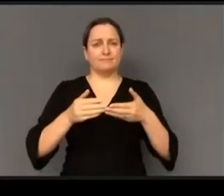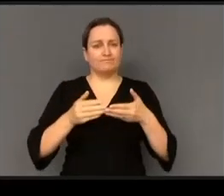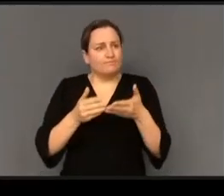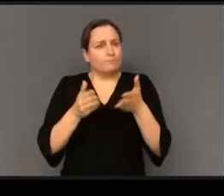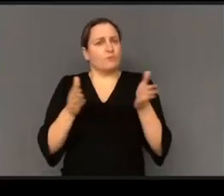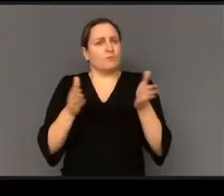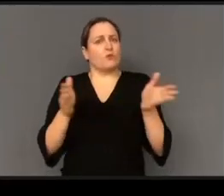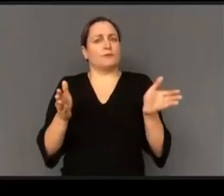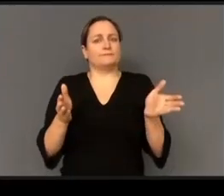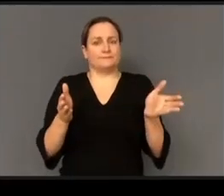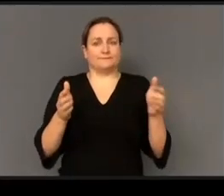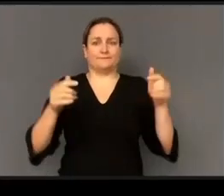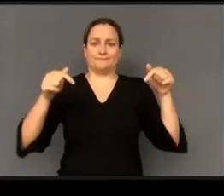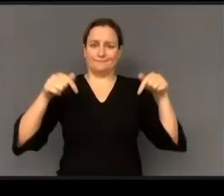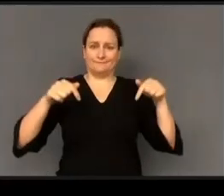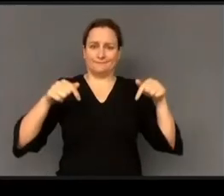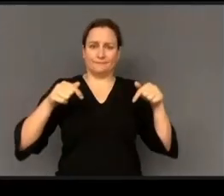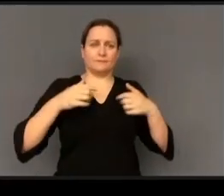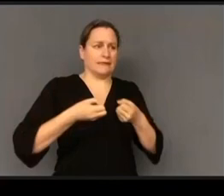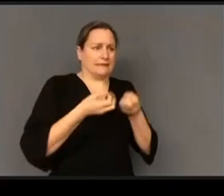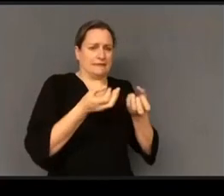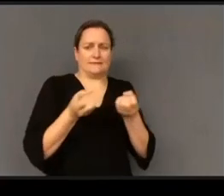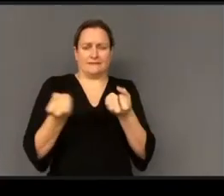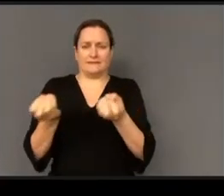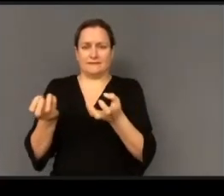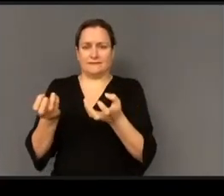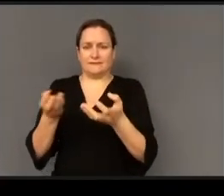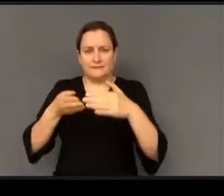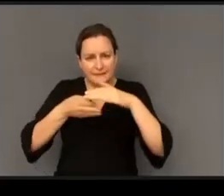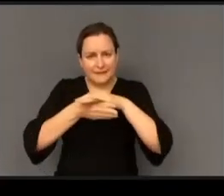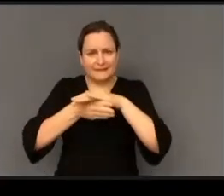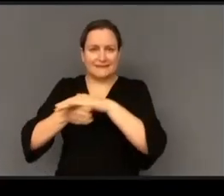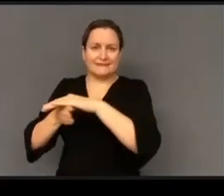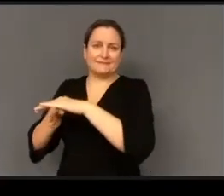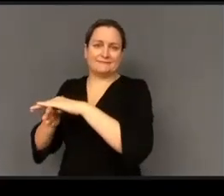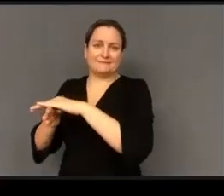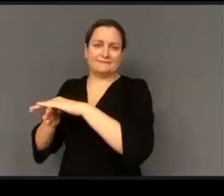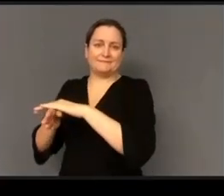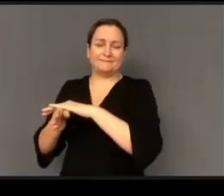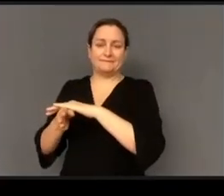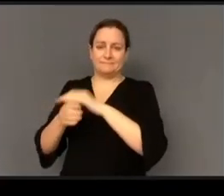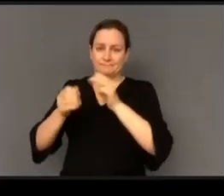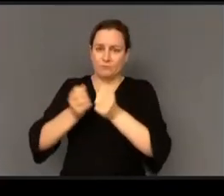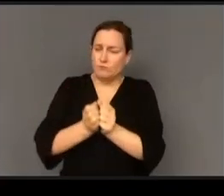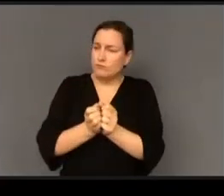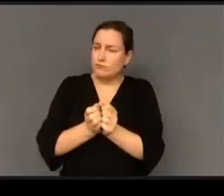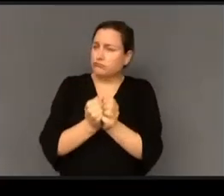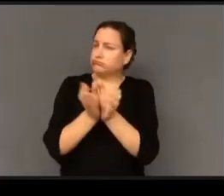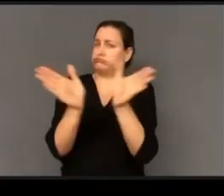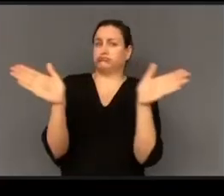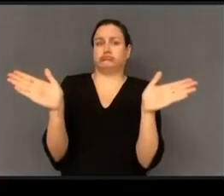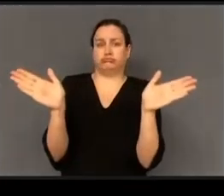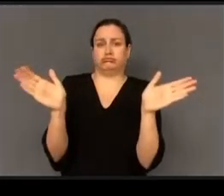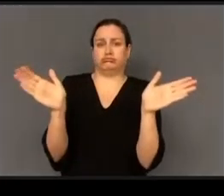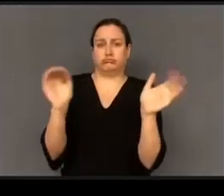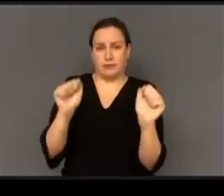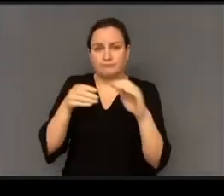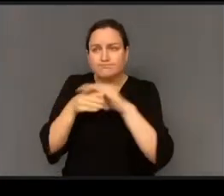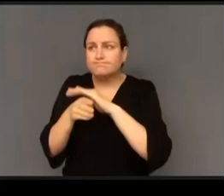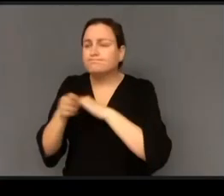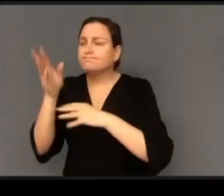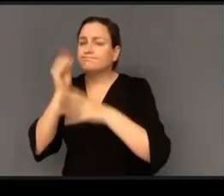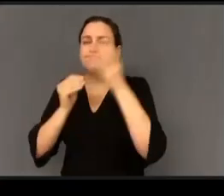التعبير والتي تمكن مرور المعلومات والخدمات والتي ترتقي ما فوق